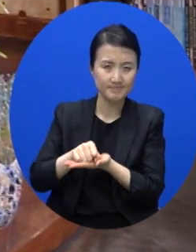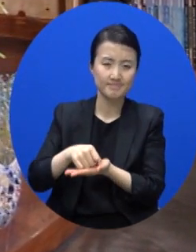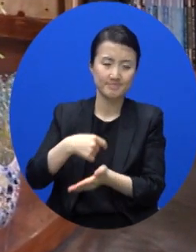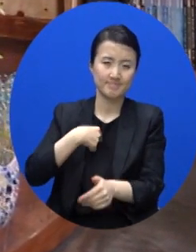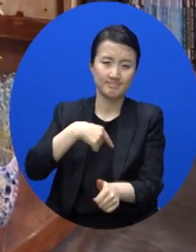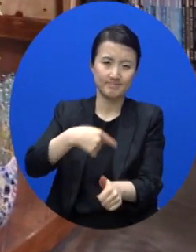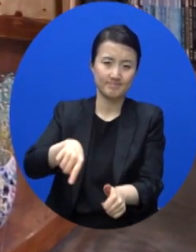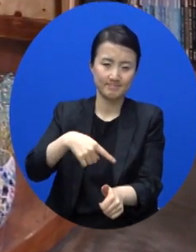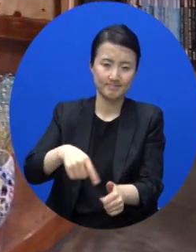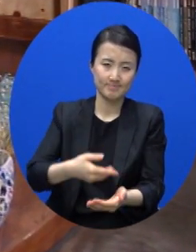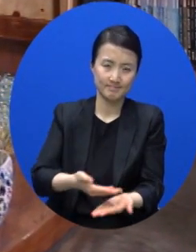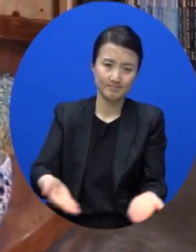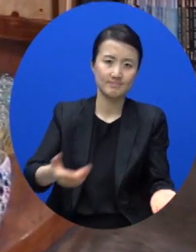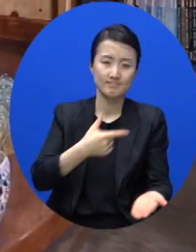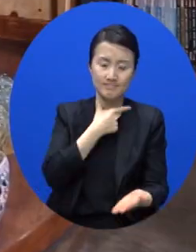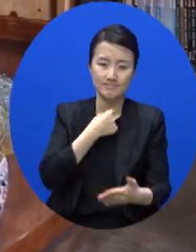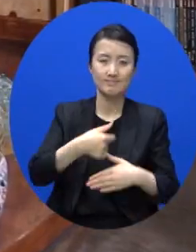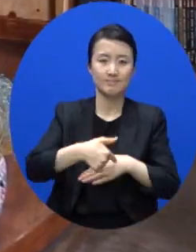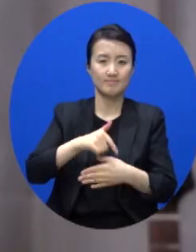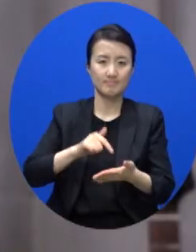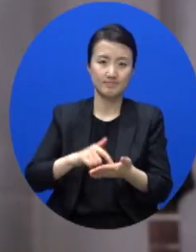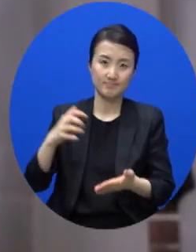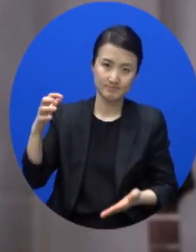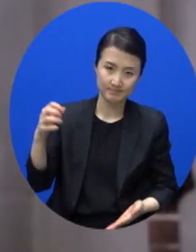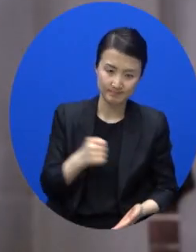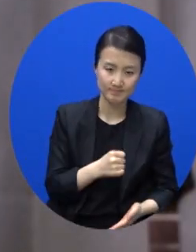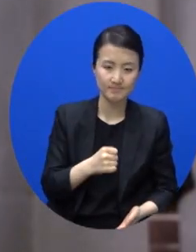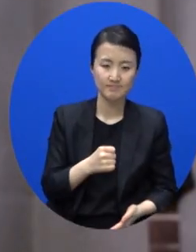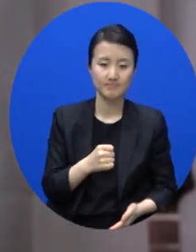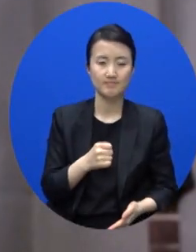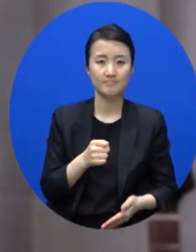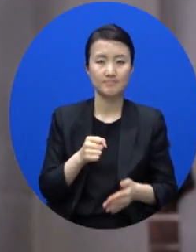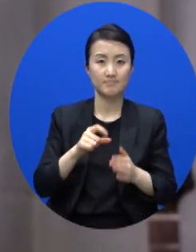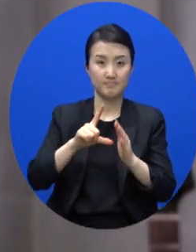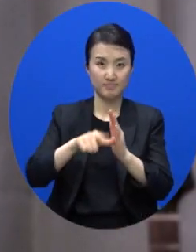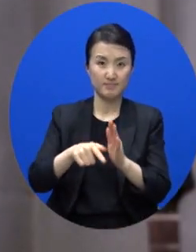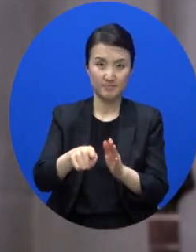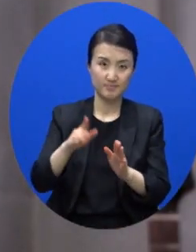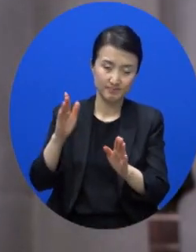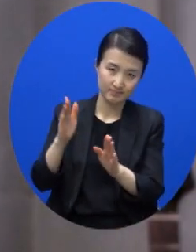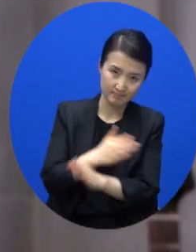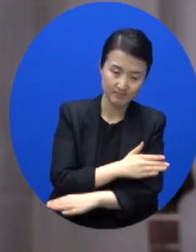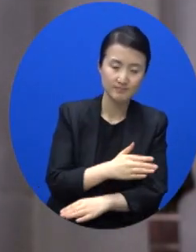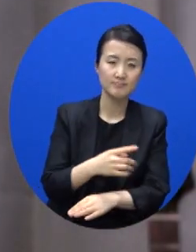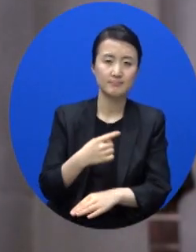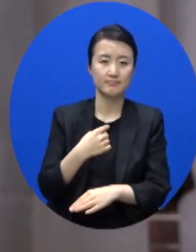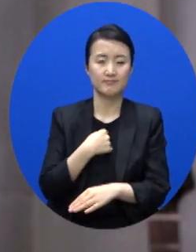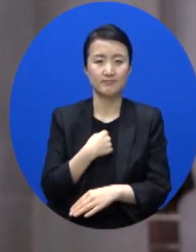되겠다 하는 마음으로 그때부터 제가